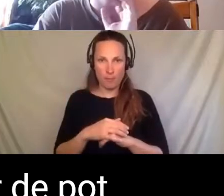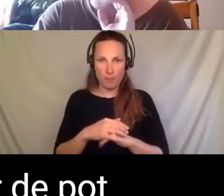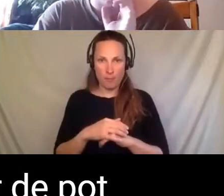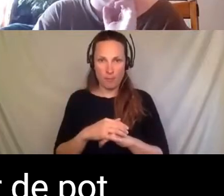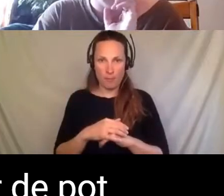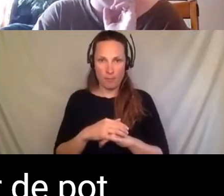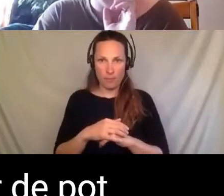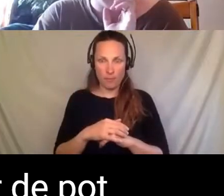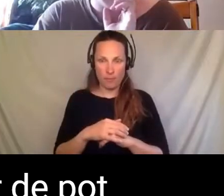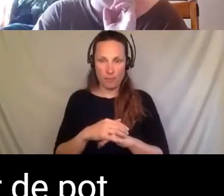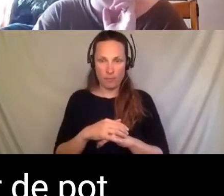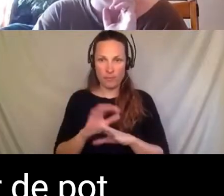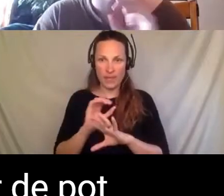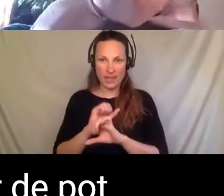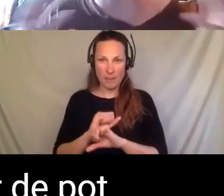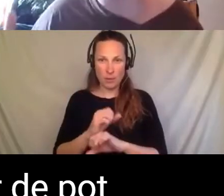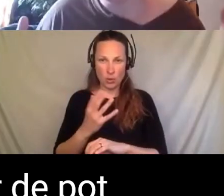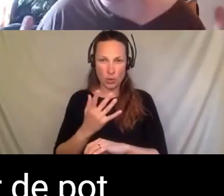le